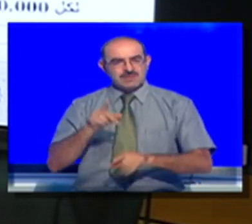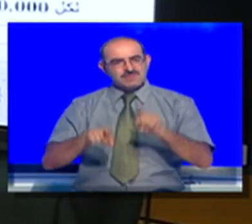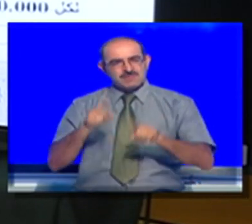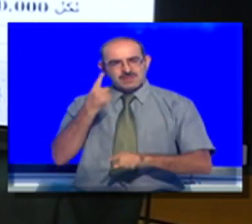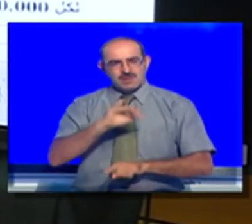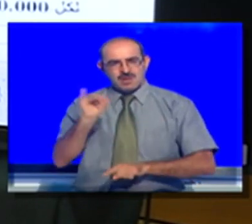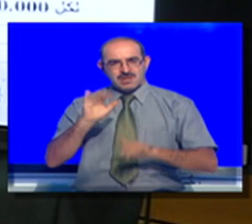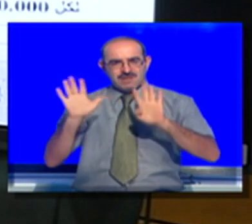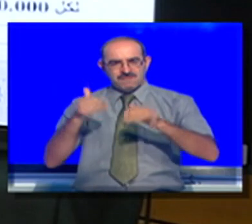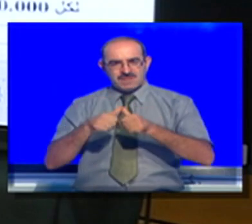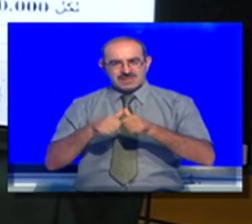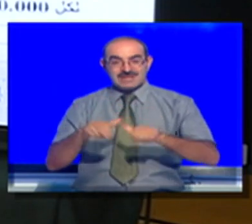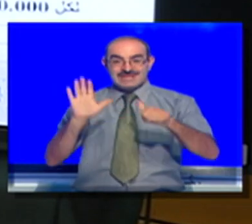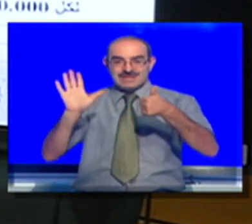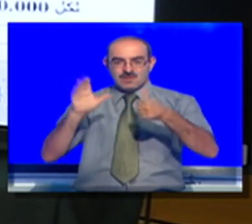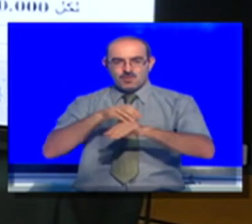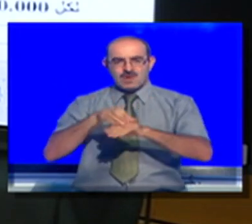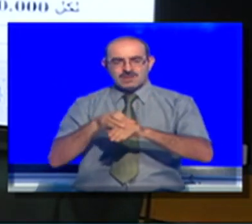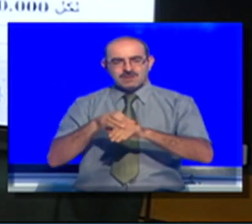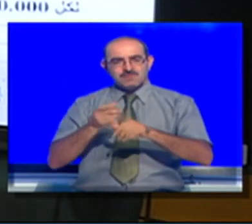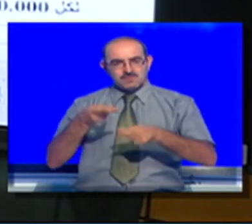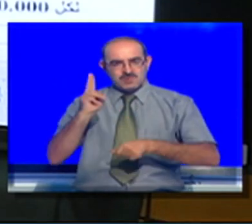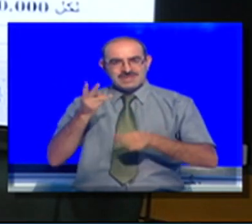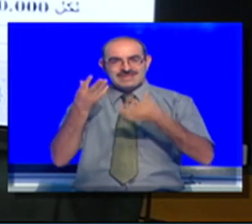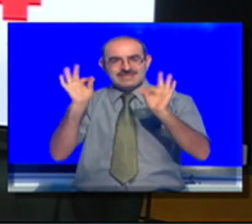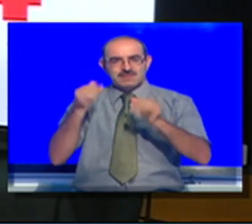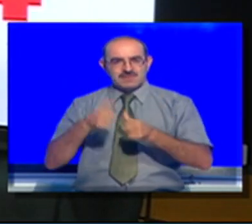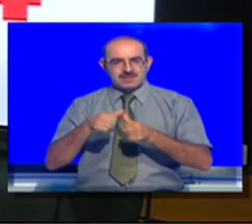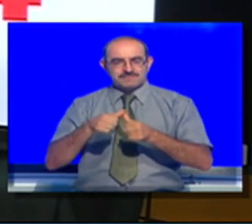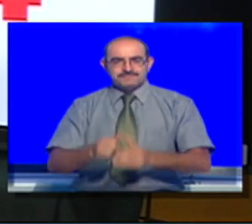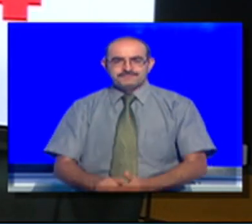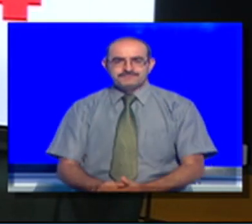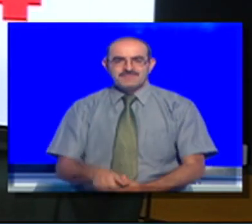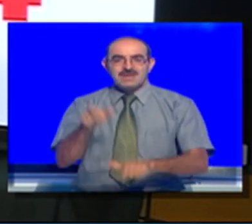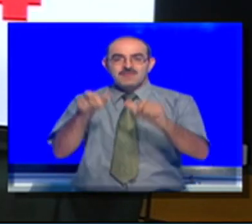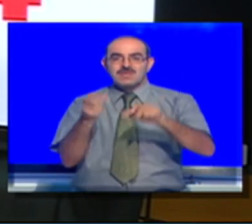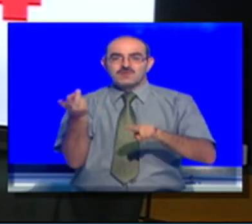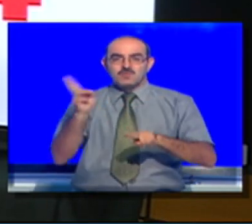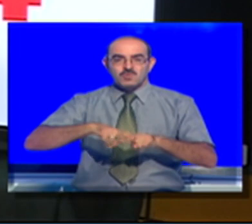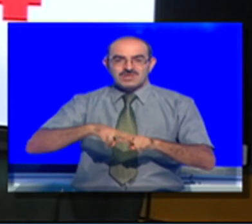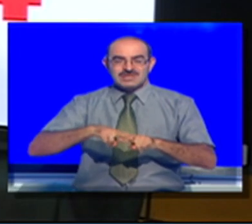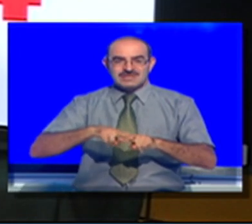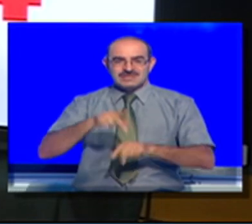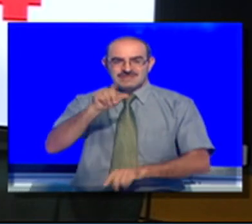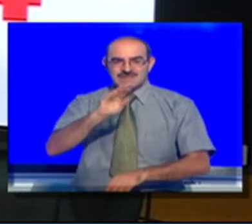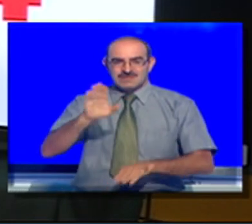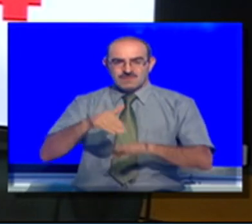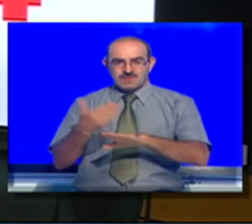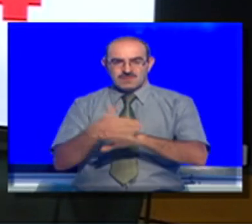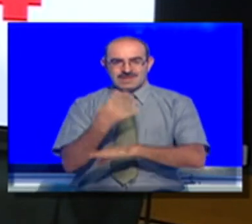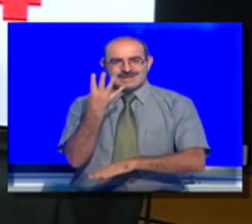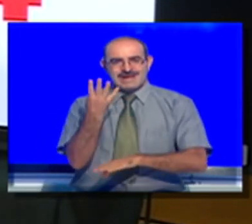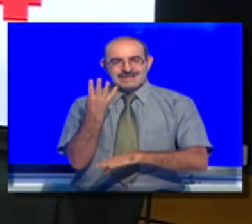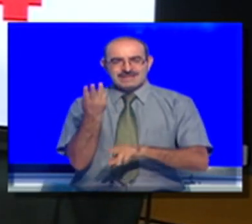حالة لتسع حالات وست ولايات سجلت 10 حالات فما فوق. ما يخص الوفيات التي سجلت خلال 24 ساعة الأخيرة، عندنا 4